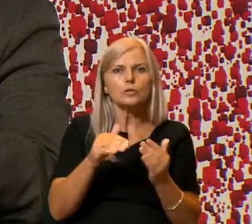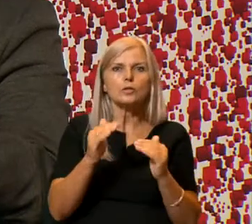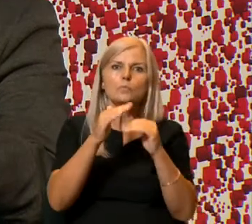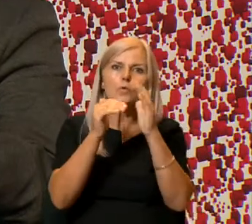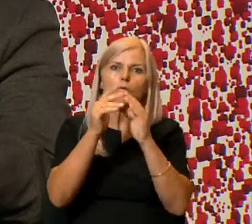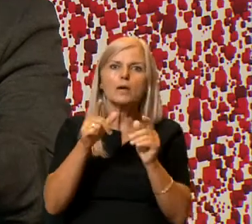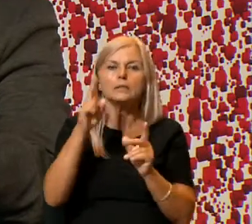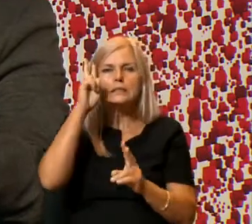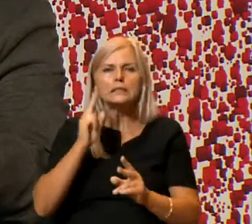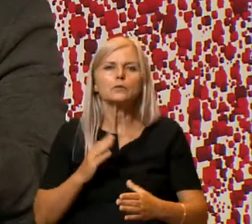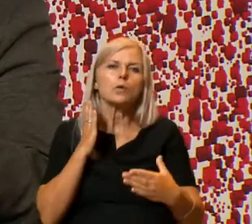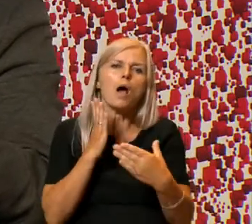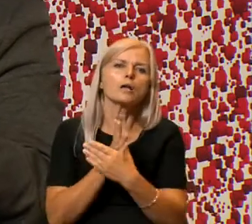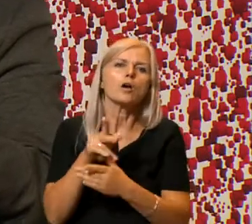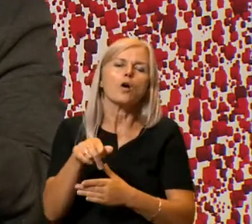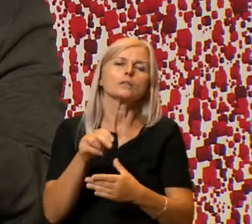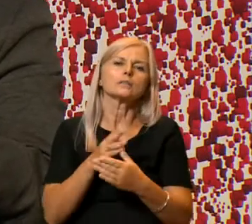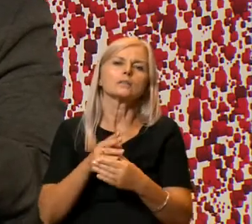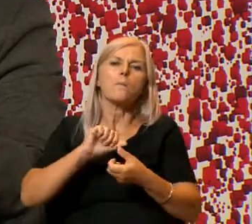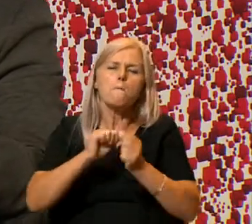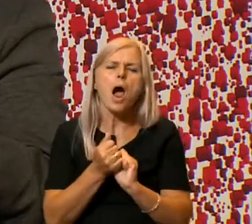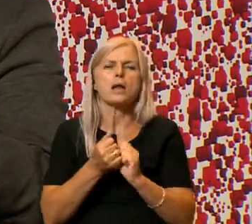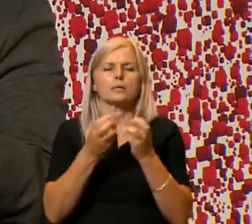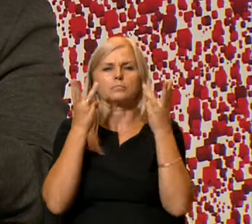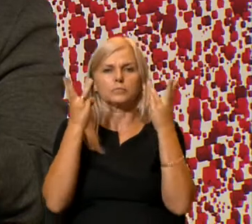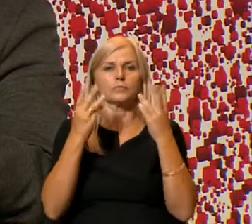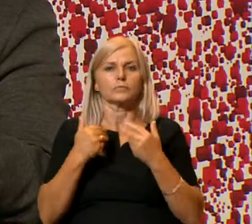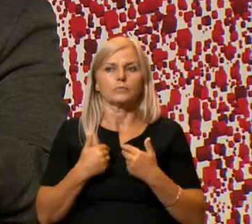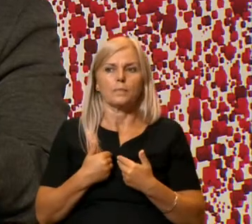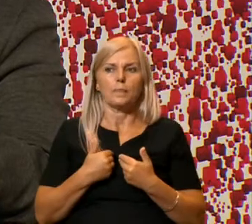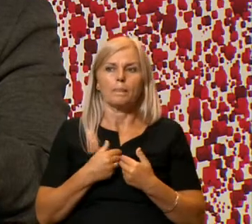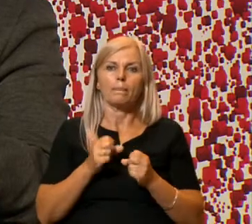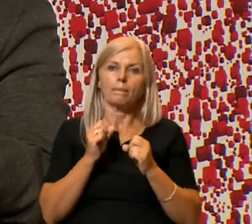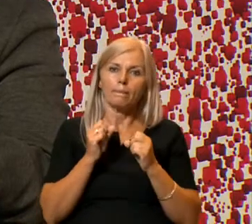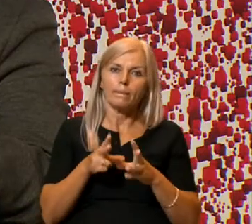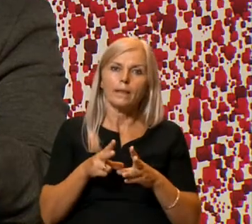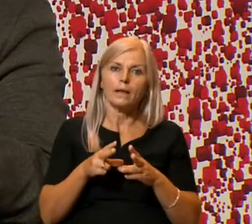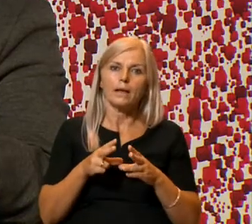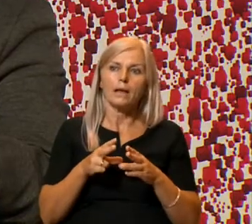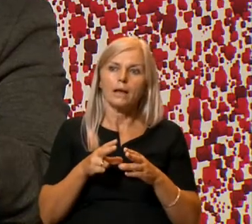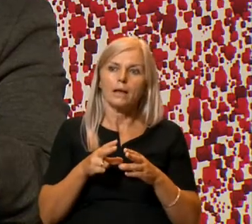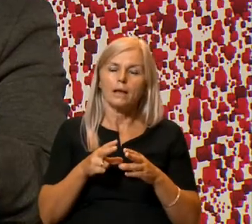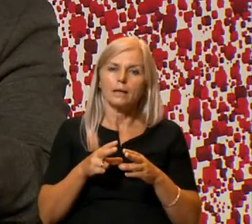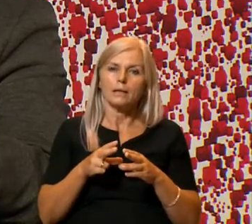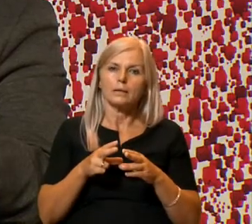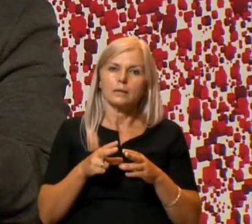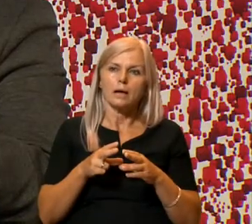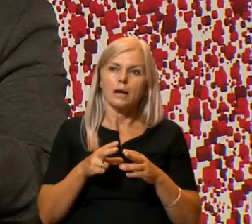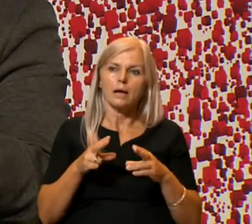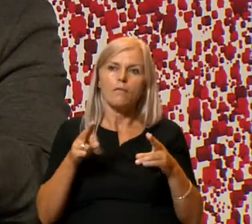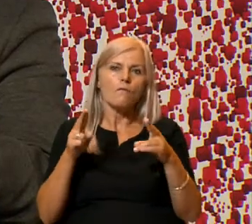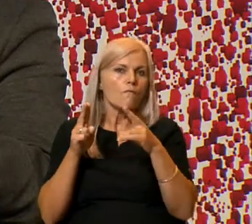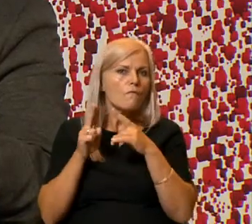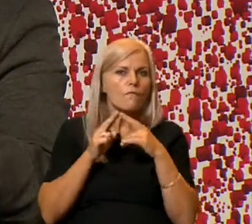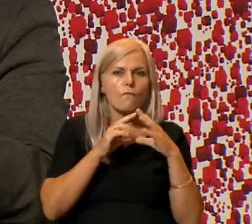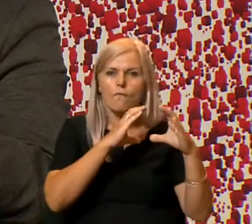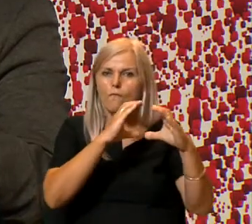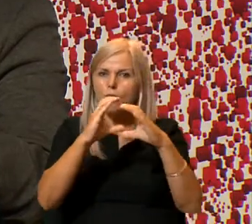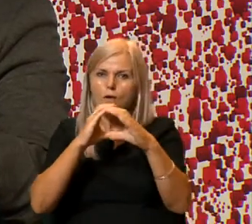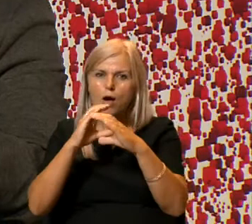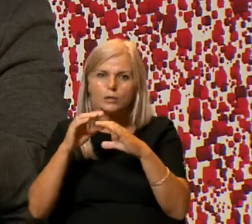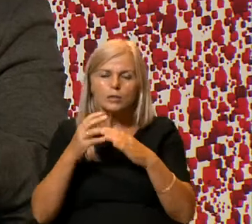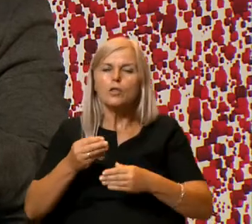instytucjonalnych. Instytucje są bardzo istotne i takie call center są pewnym